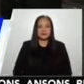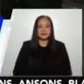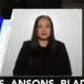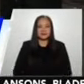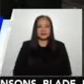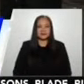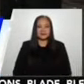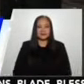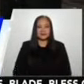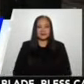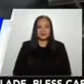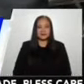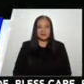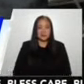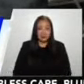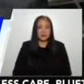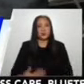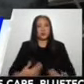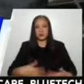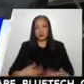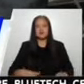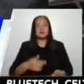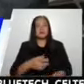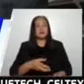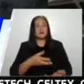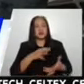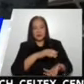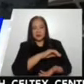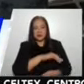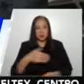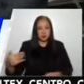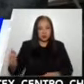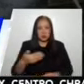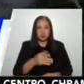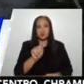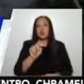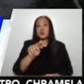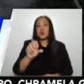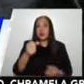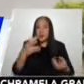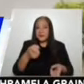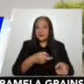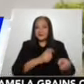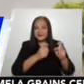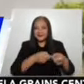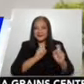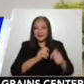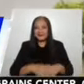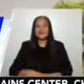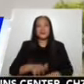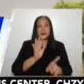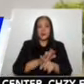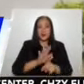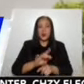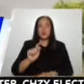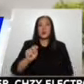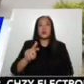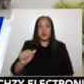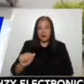Yaman kung ituring ng mga taga General Santos City ang masaganang ani ng tuna, kaya kilala ito bilang Tuna Capital of the